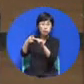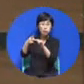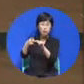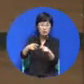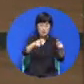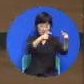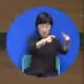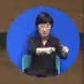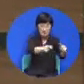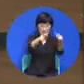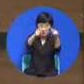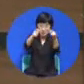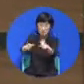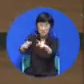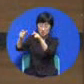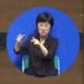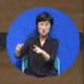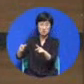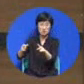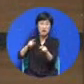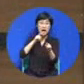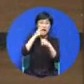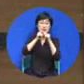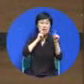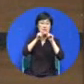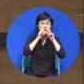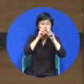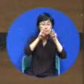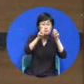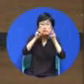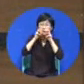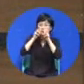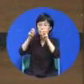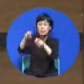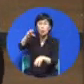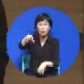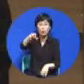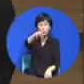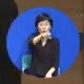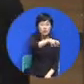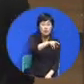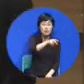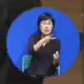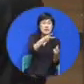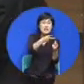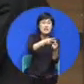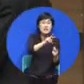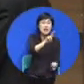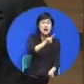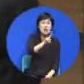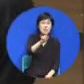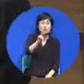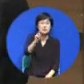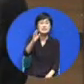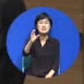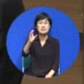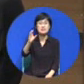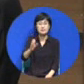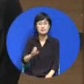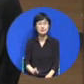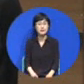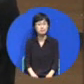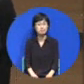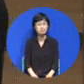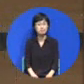제2 RUTC 운동으로 나라마다 일어날 겁니다. The second RUTC movement, where the ministry of the Word of God will open up in